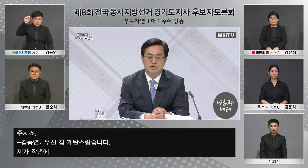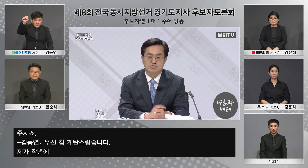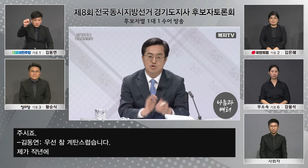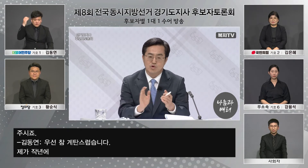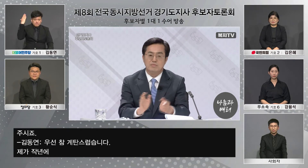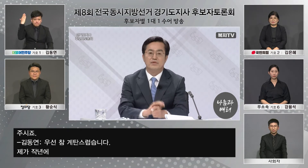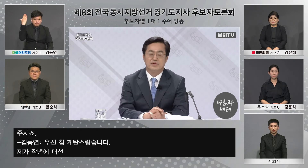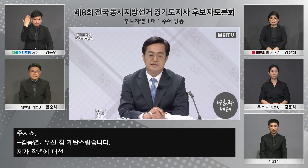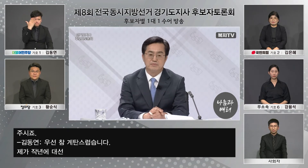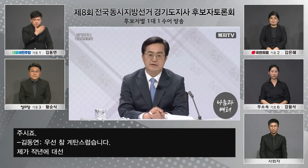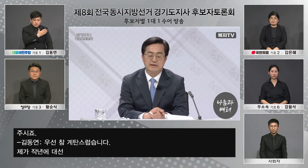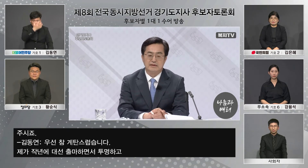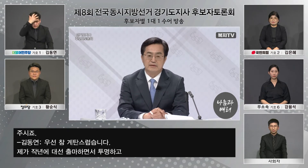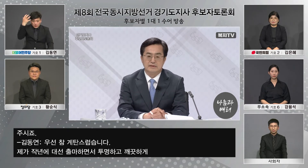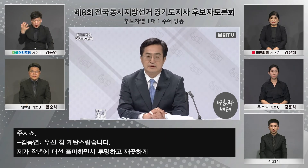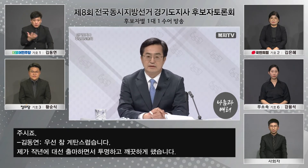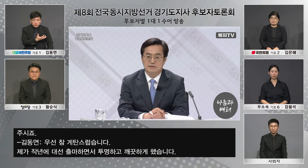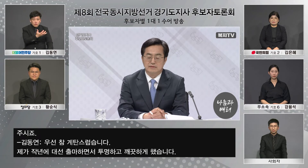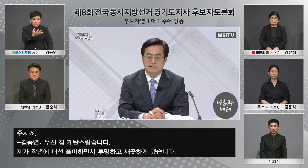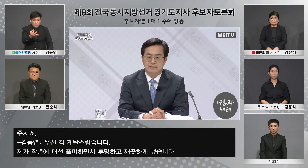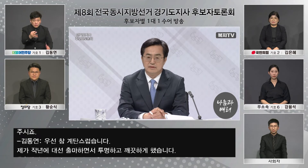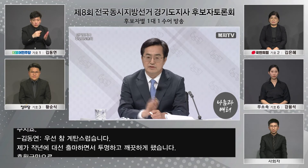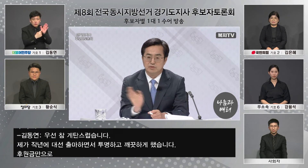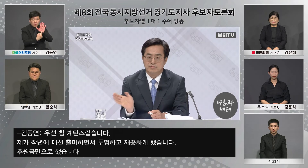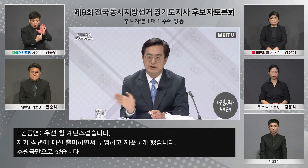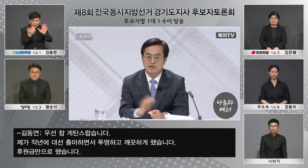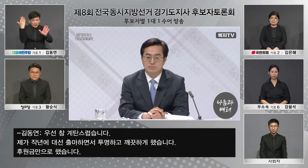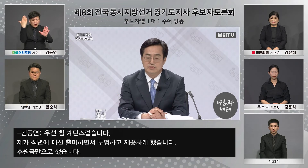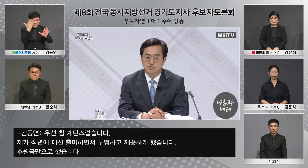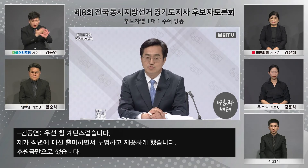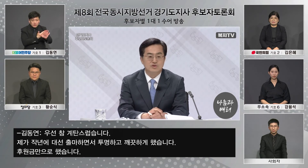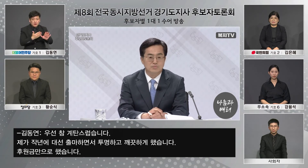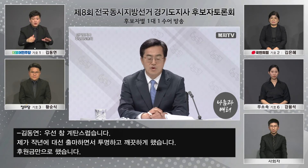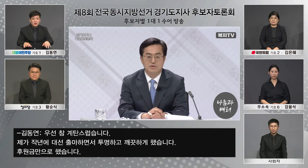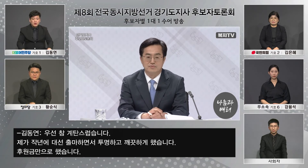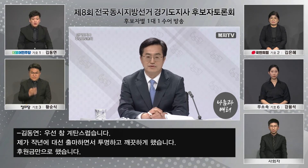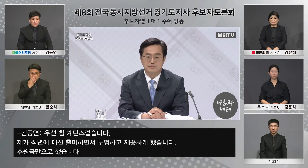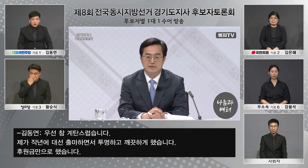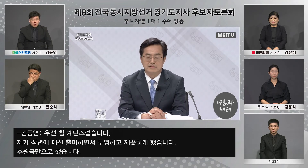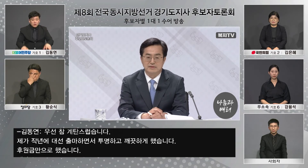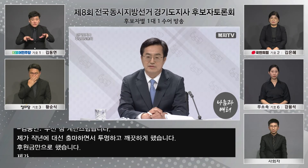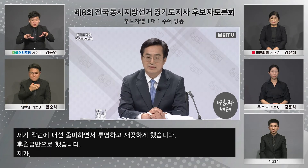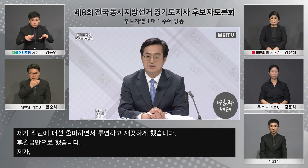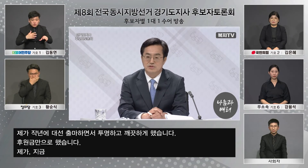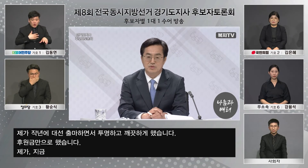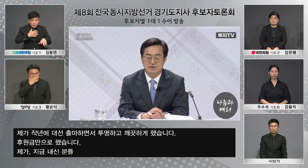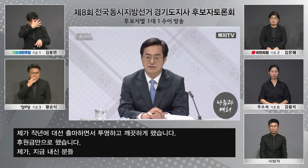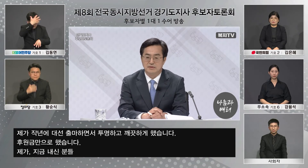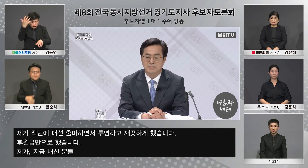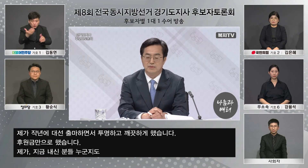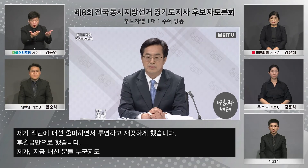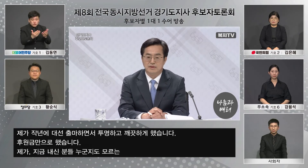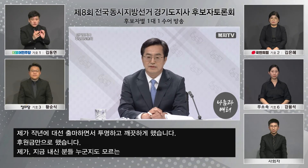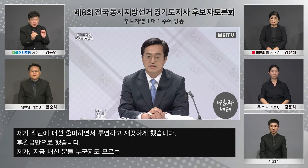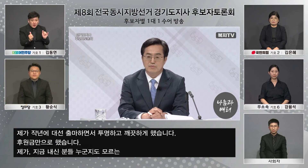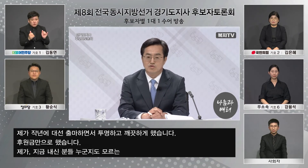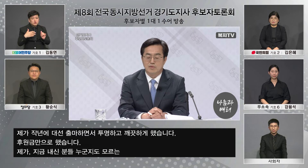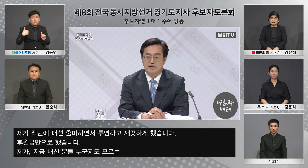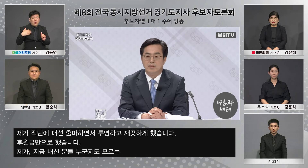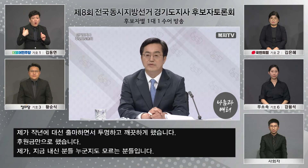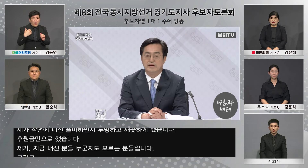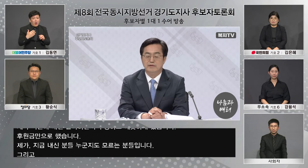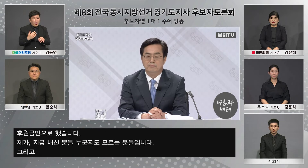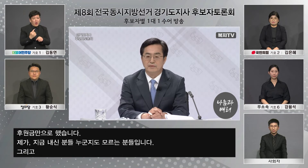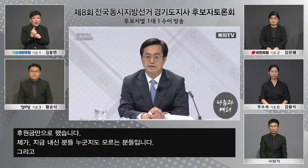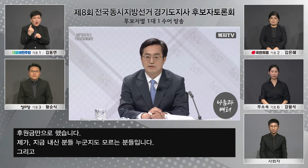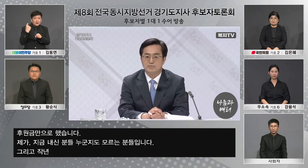했습니다. 후원금만으로 했습니다. 제가 지금 내신 분들 누군지도 모르는 분들입니다. 그리고 작년 10월 달 일이고 이재명